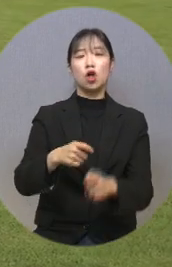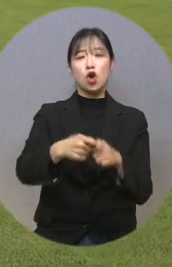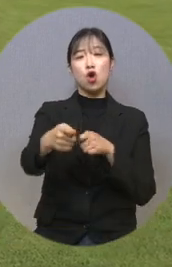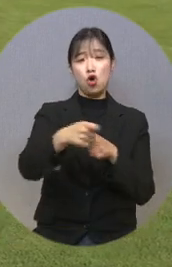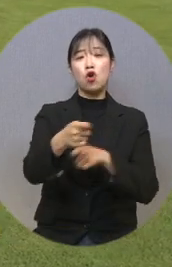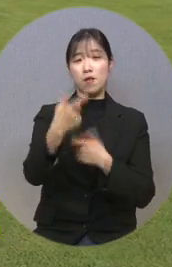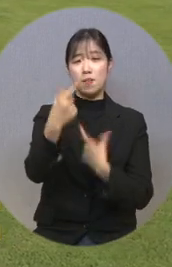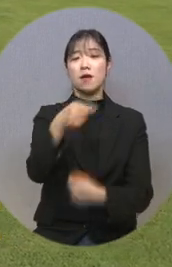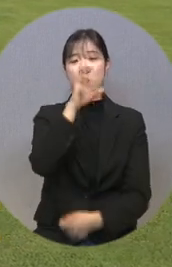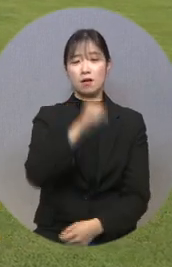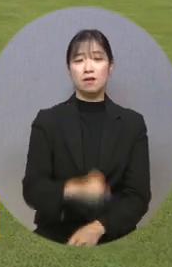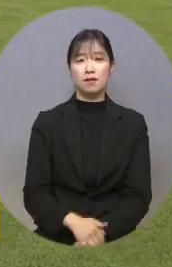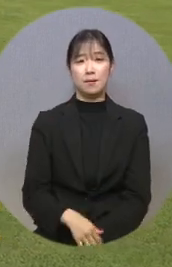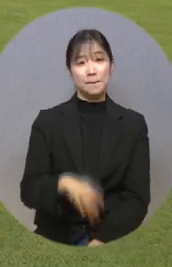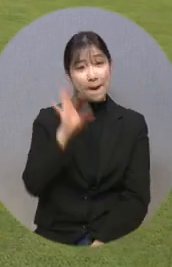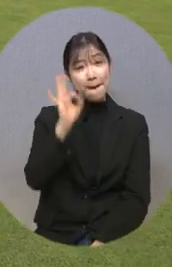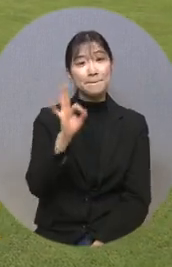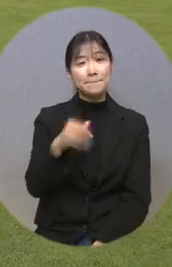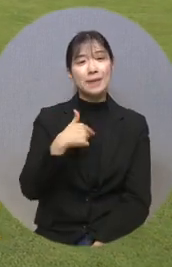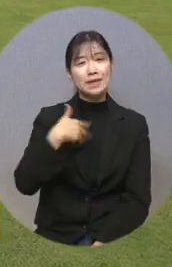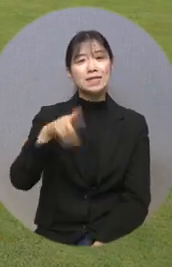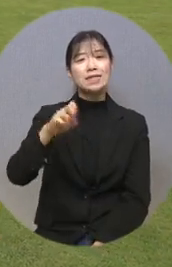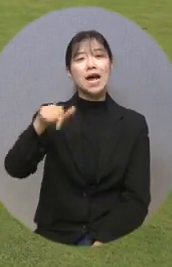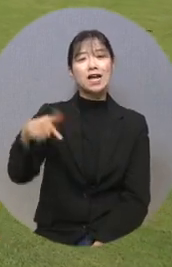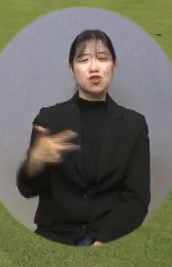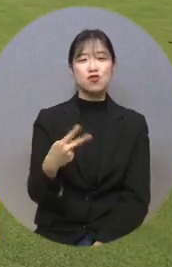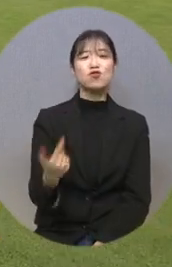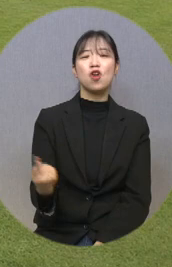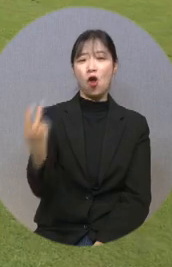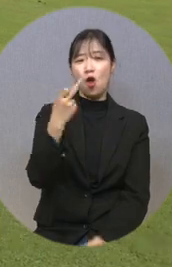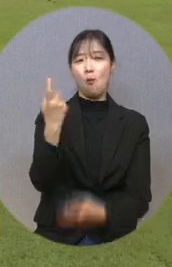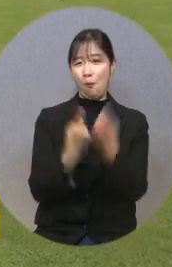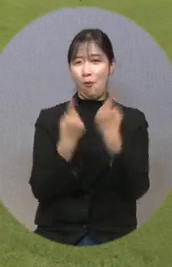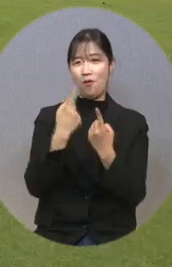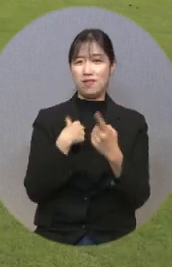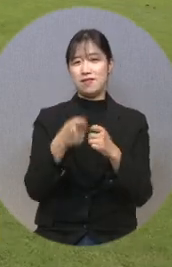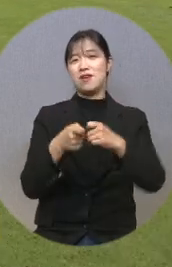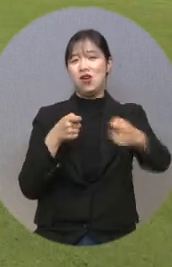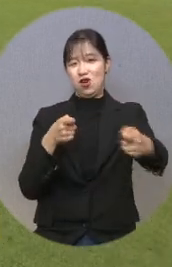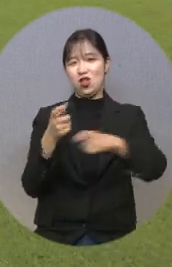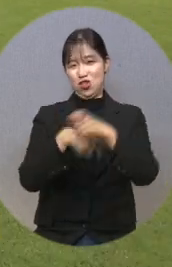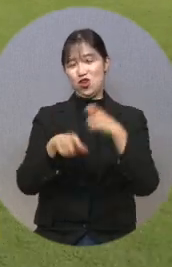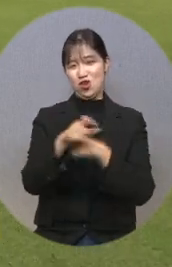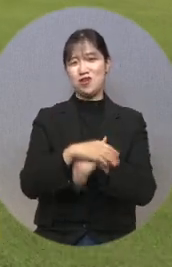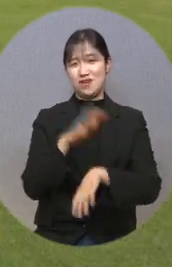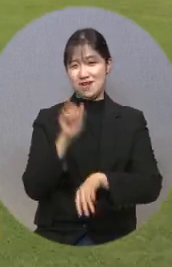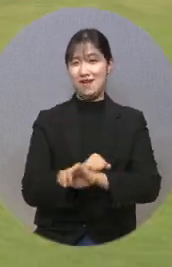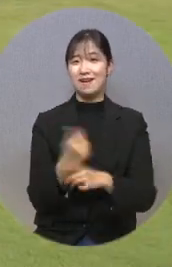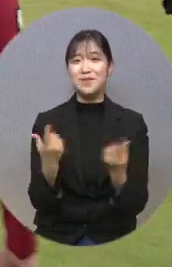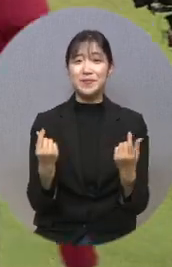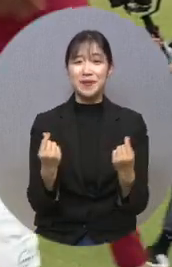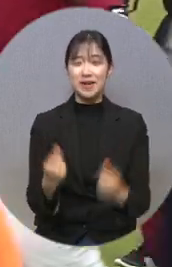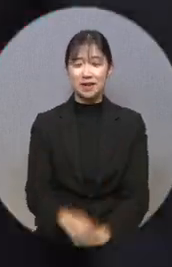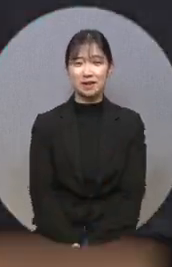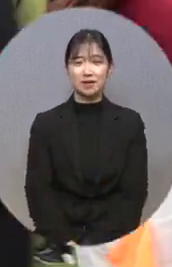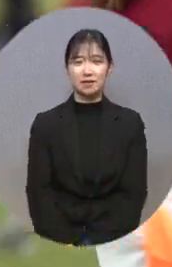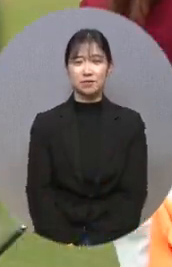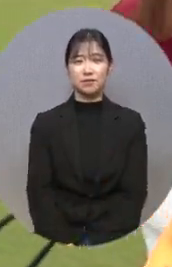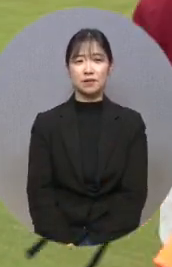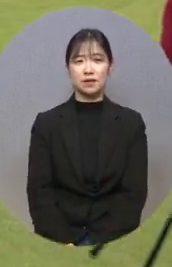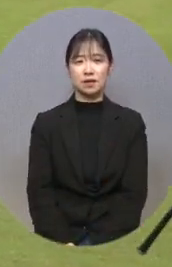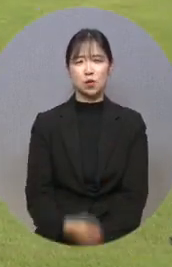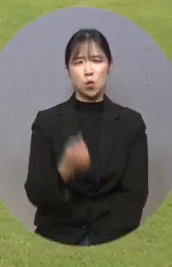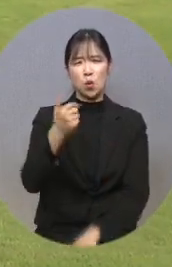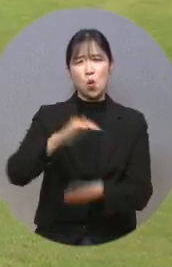어, 맞지? 내가 창균 형보다 거리 더 난 거. 58도 주세요. 창균 형보다 내가 거리 더 났잖아. 아, 뭐야. 살짝